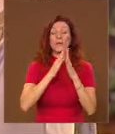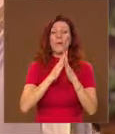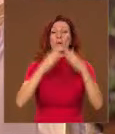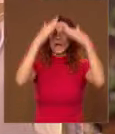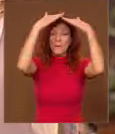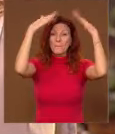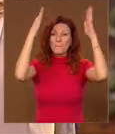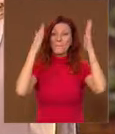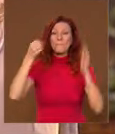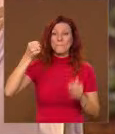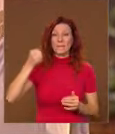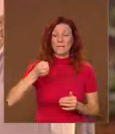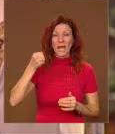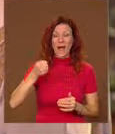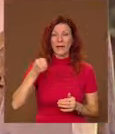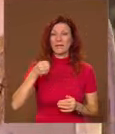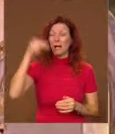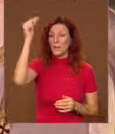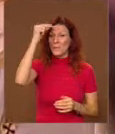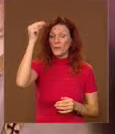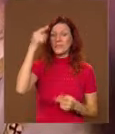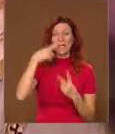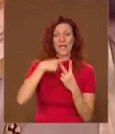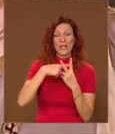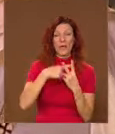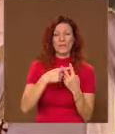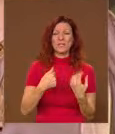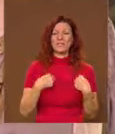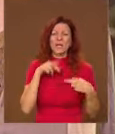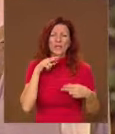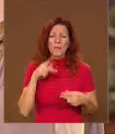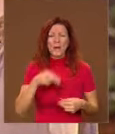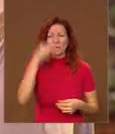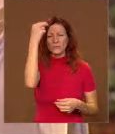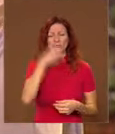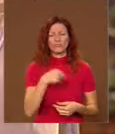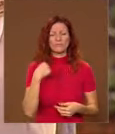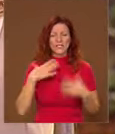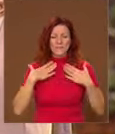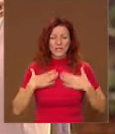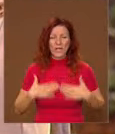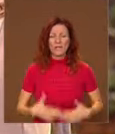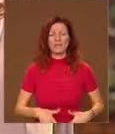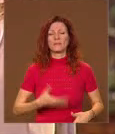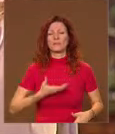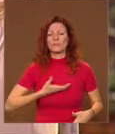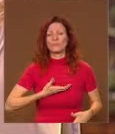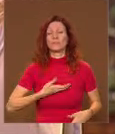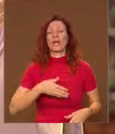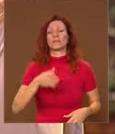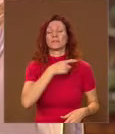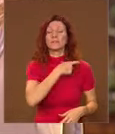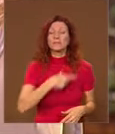патриарх български, за нашите брати свещеници, свещеномонази, свещенодиакони и монази и за цялото